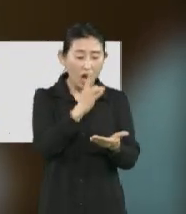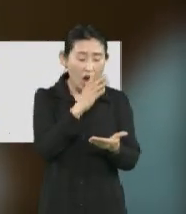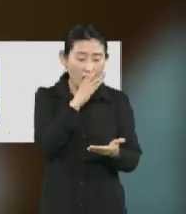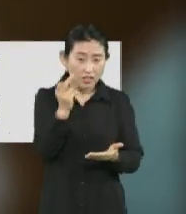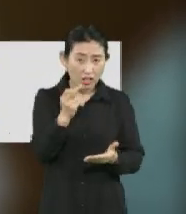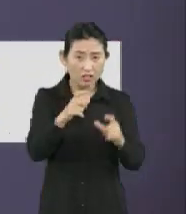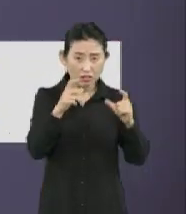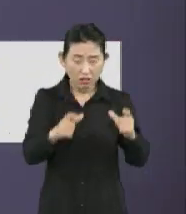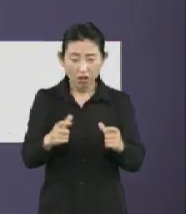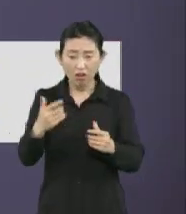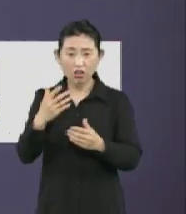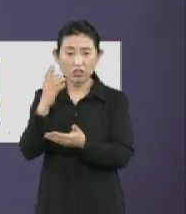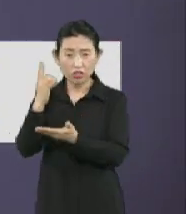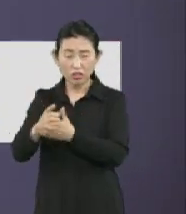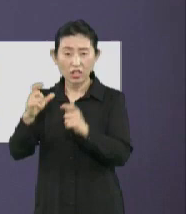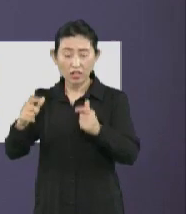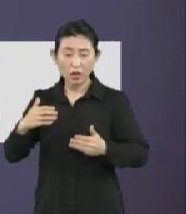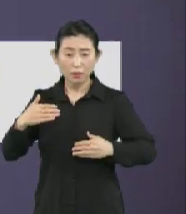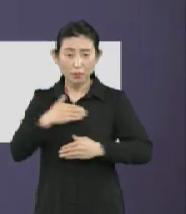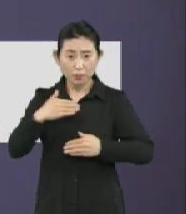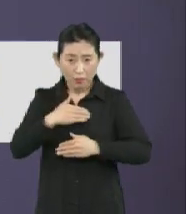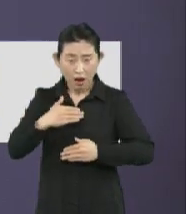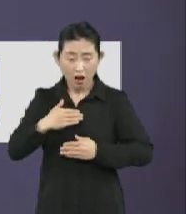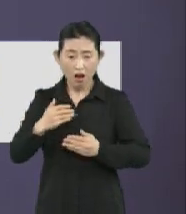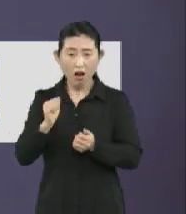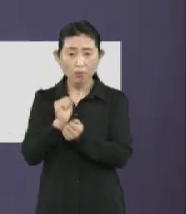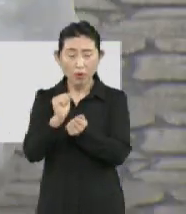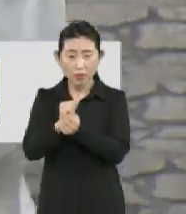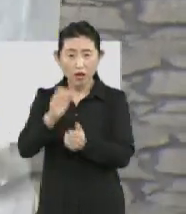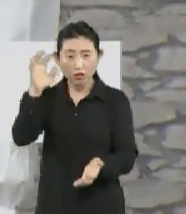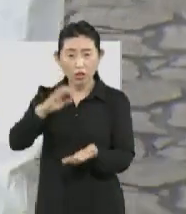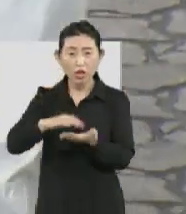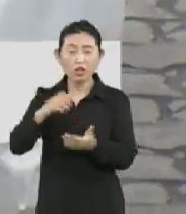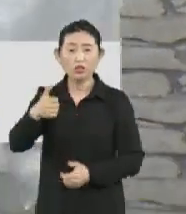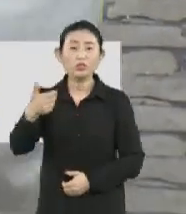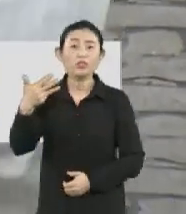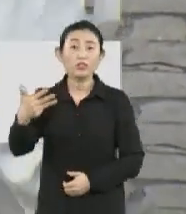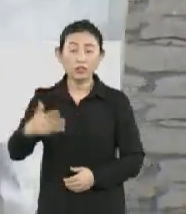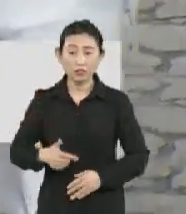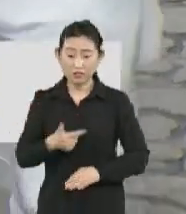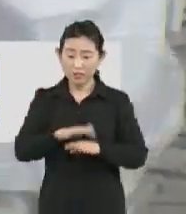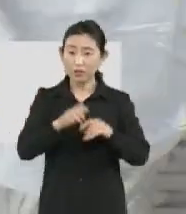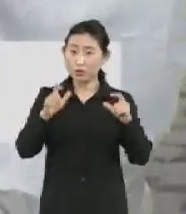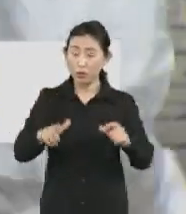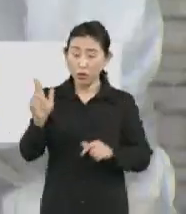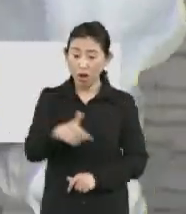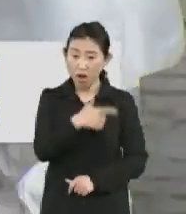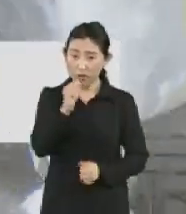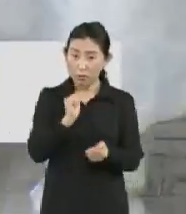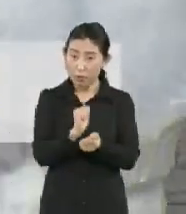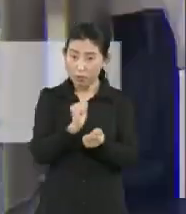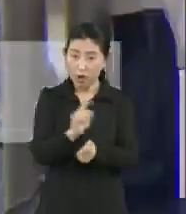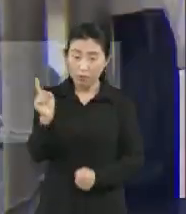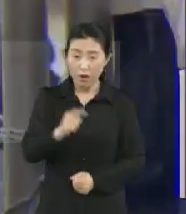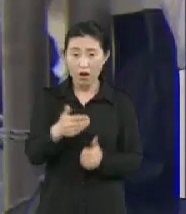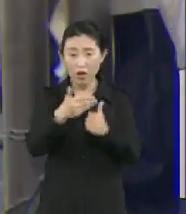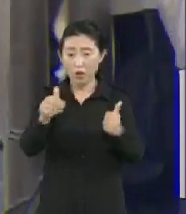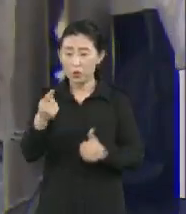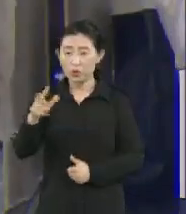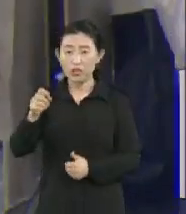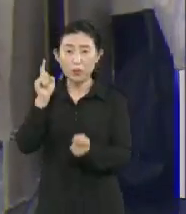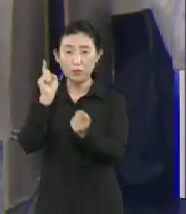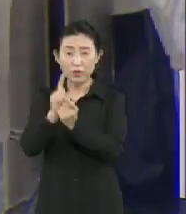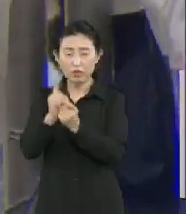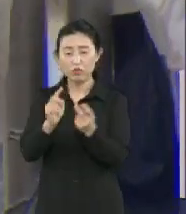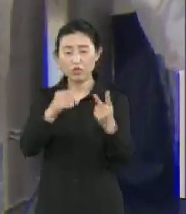확산하고 있는 온천탕 관련 확진자는 58명으로 늘었습니다. 대전에서는 오늘 하루 강원도 홍천 확진자의